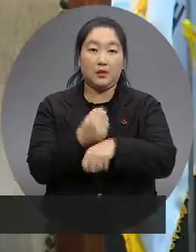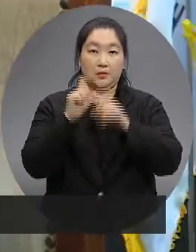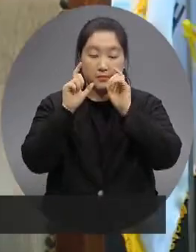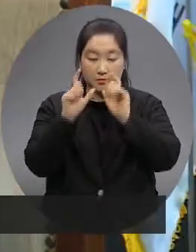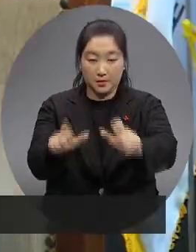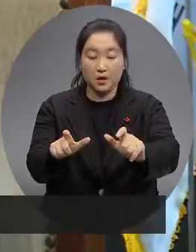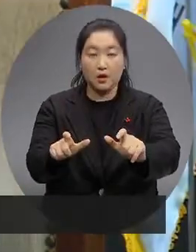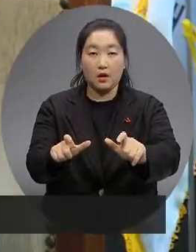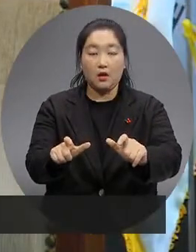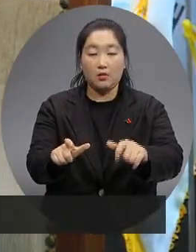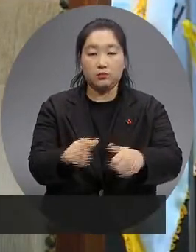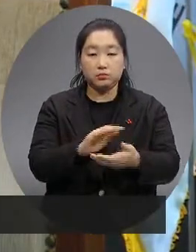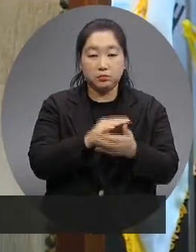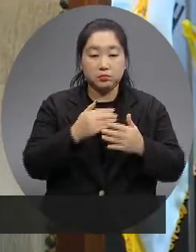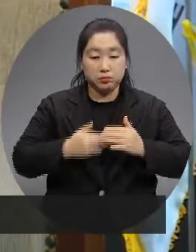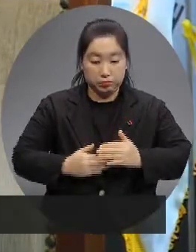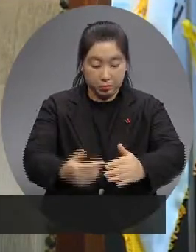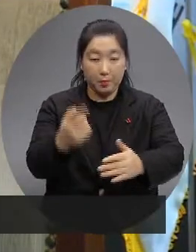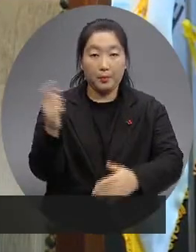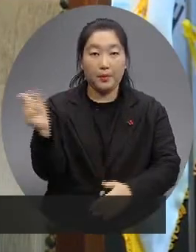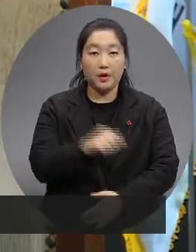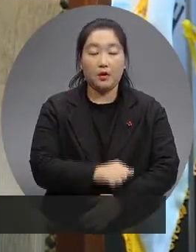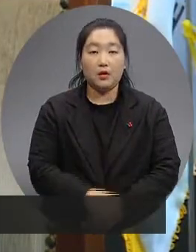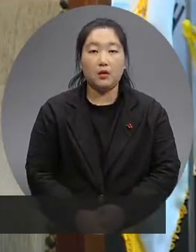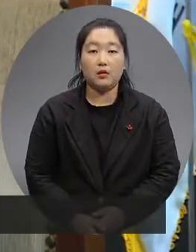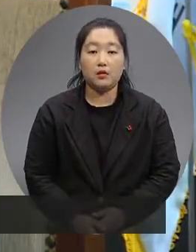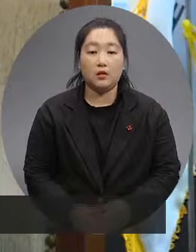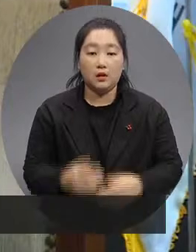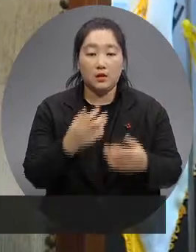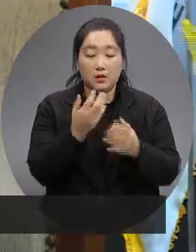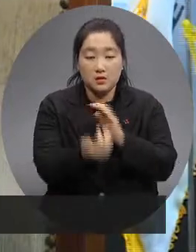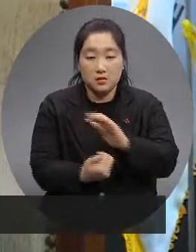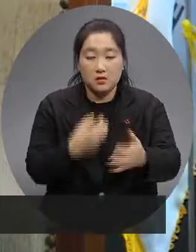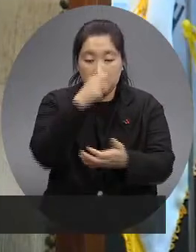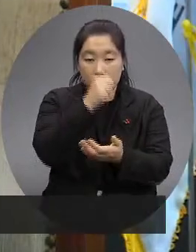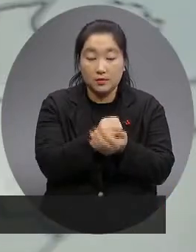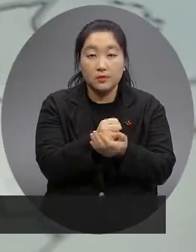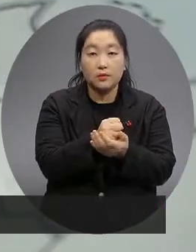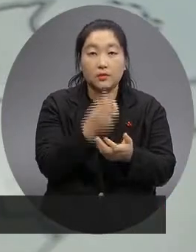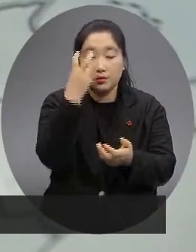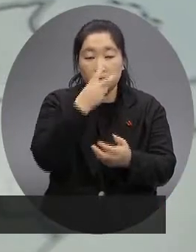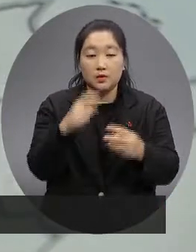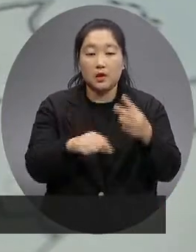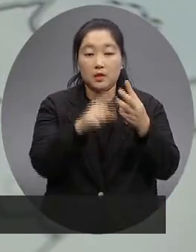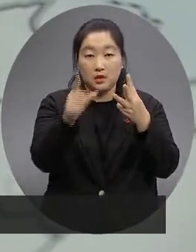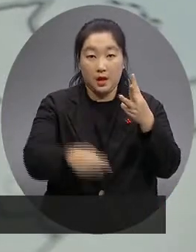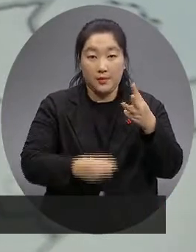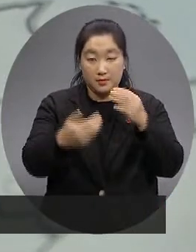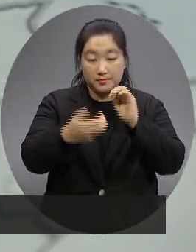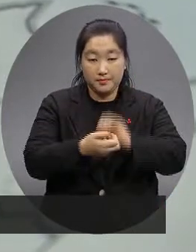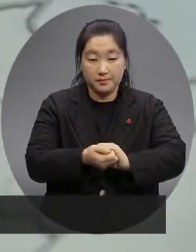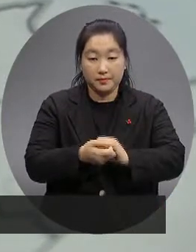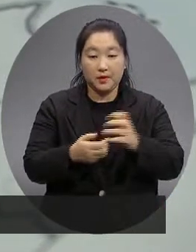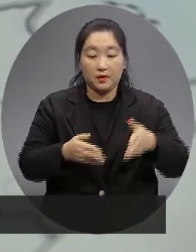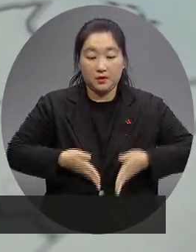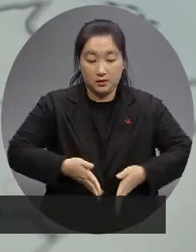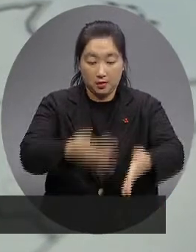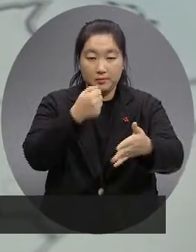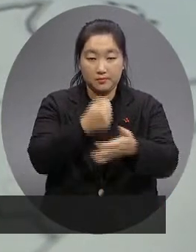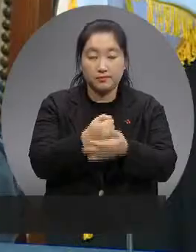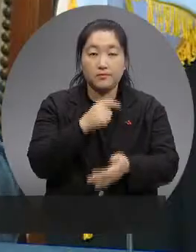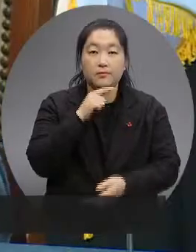선언하면서 분위기가 달라졌습니다. 사전 타당성 조사 기한인 3월까지 노선을 확정하겠다는